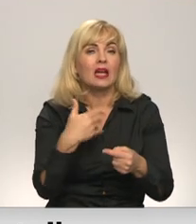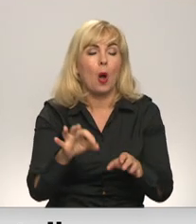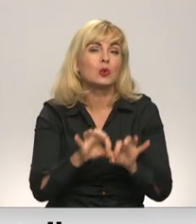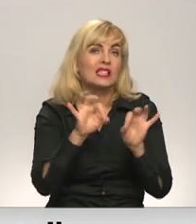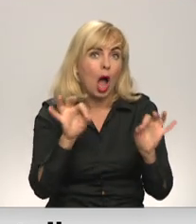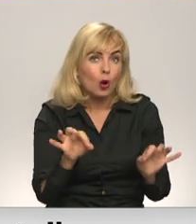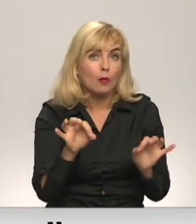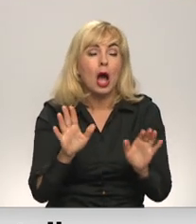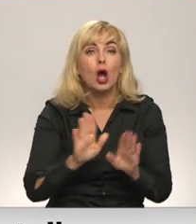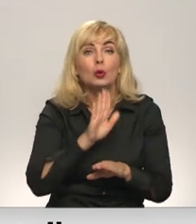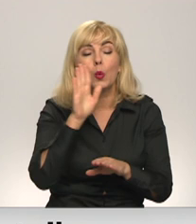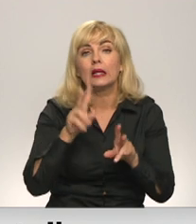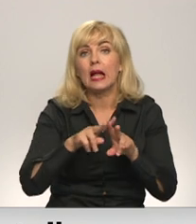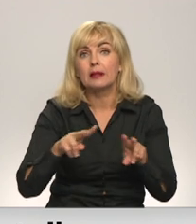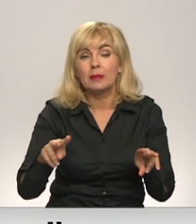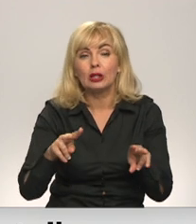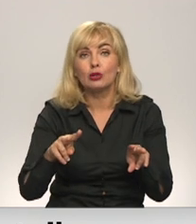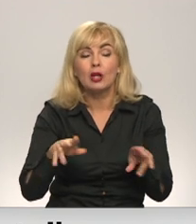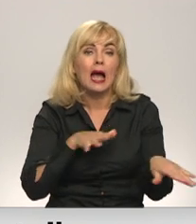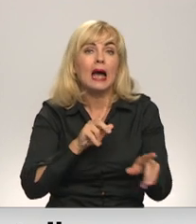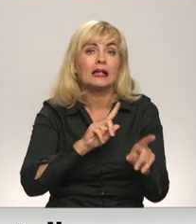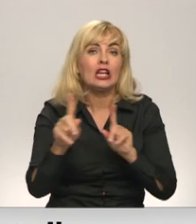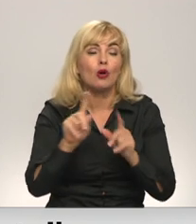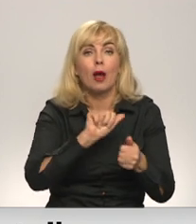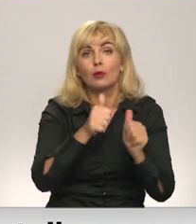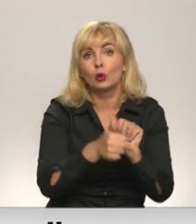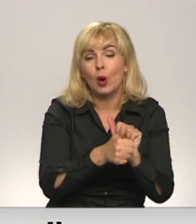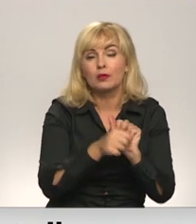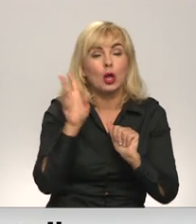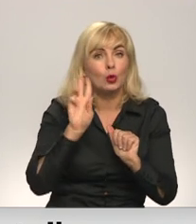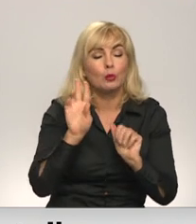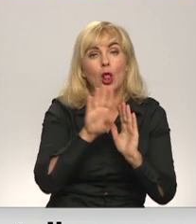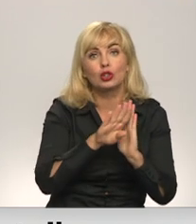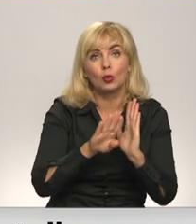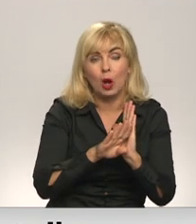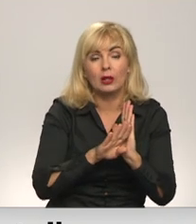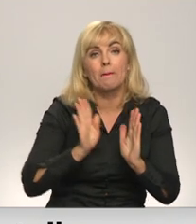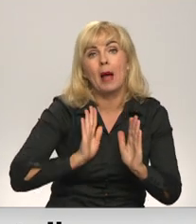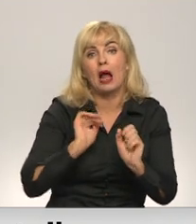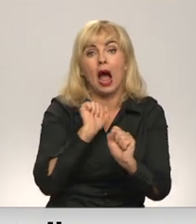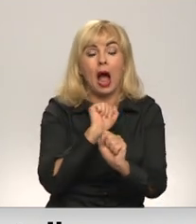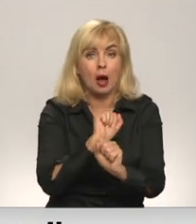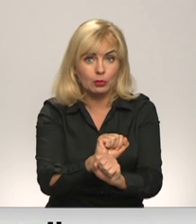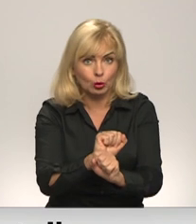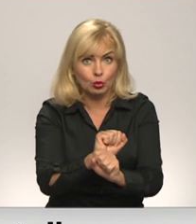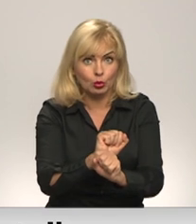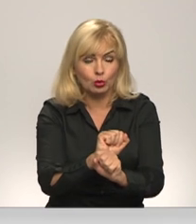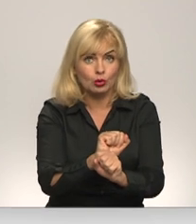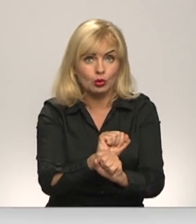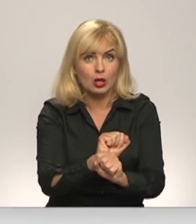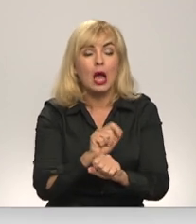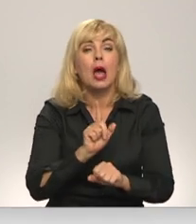sākotnēji, bet šorīt ar ministra rīkojumu grozījumu Jūrmalas saistošajos noteikumos apturēti. Mēs arī ievācām